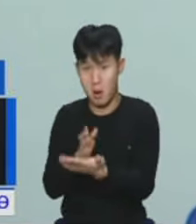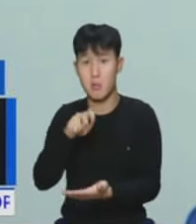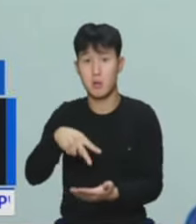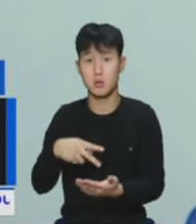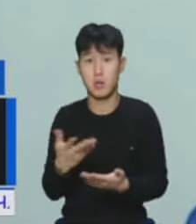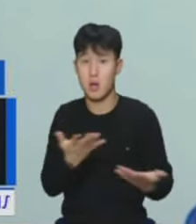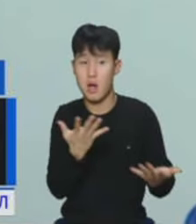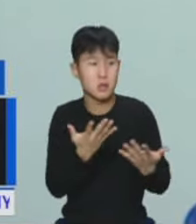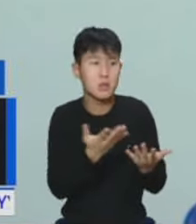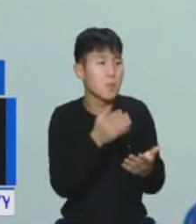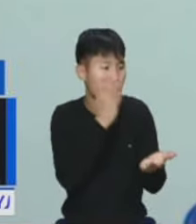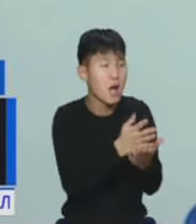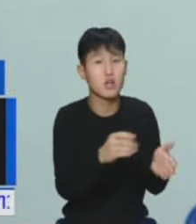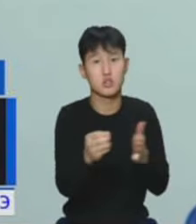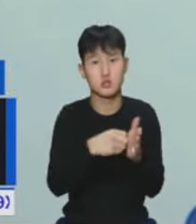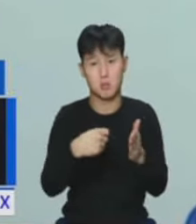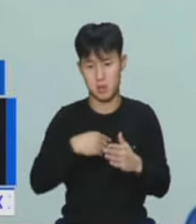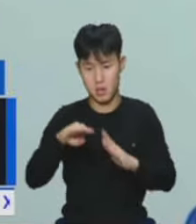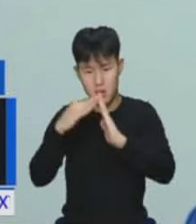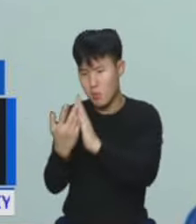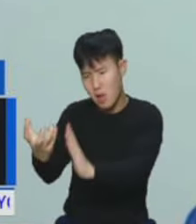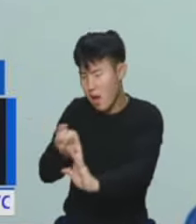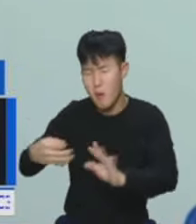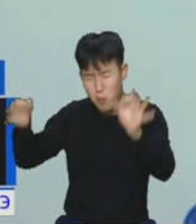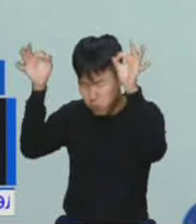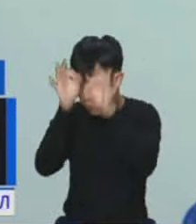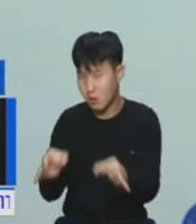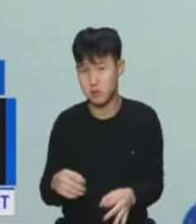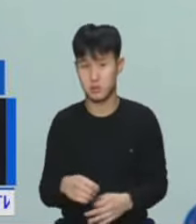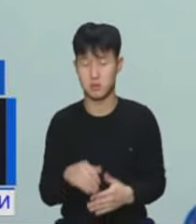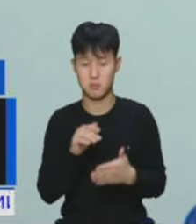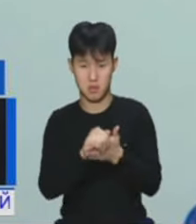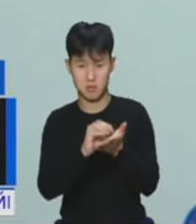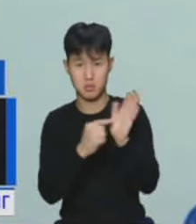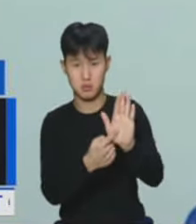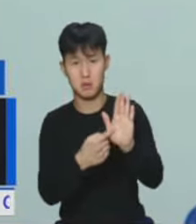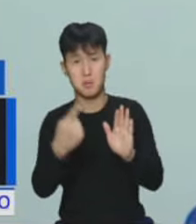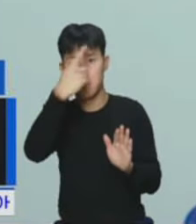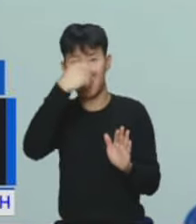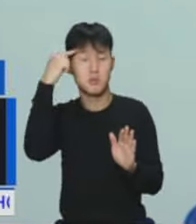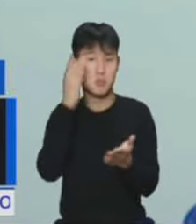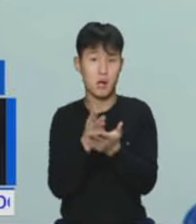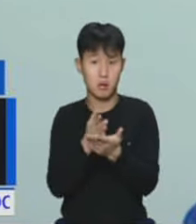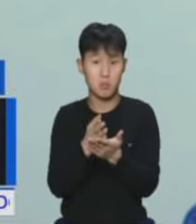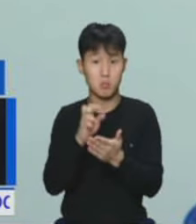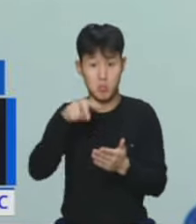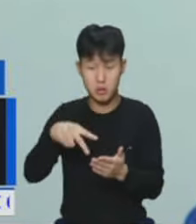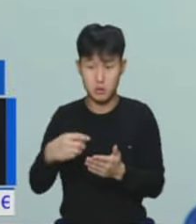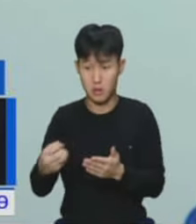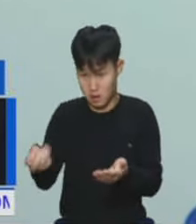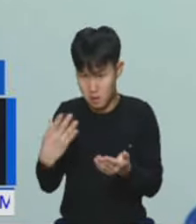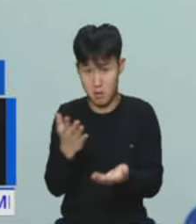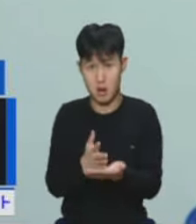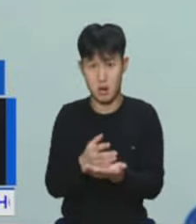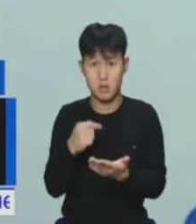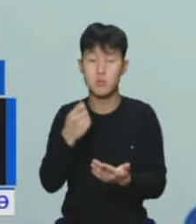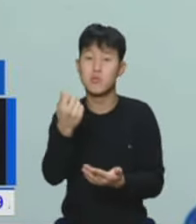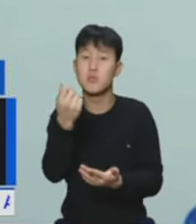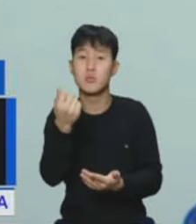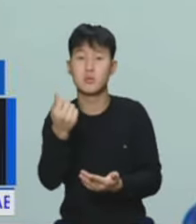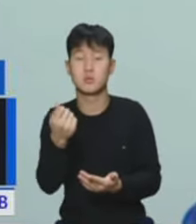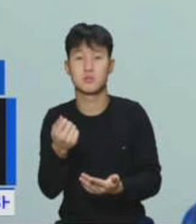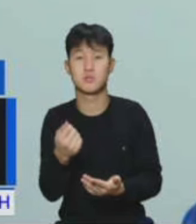газар явж байгаа. Яг манаа гэрийнхээ аваагүй. Тэгэхээр тэр чинь нотлоо шүү дээ. Тэр мэдчихэж байгаа учраас хэлж байгаа шүү дээ. Тэгэхээр энэ мөнгийг